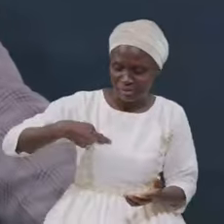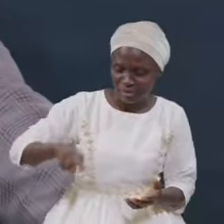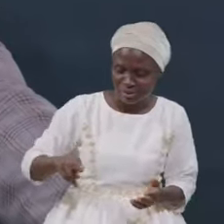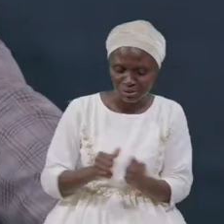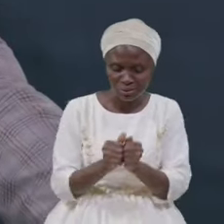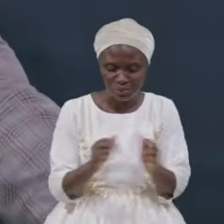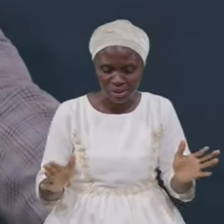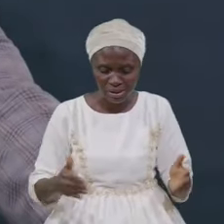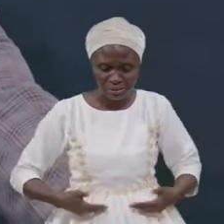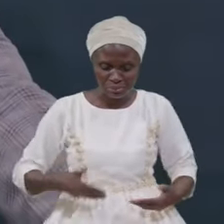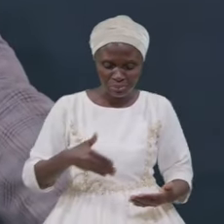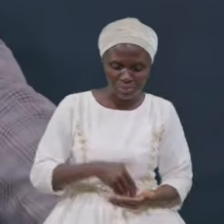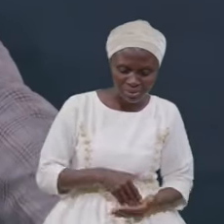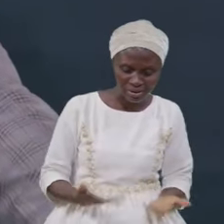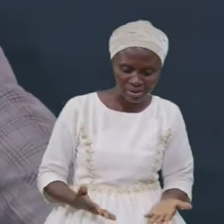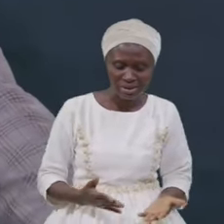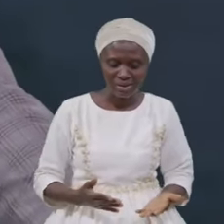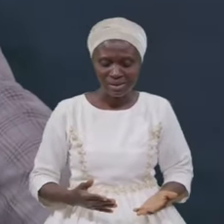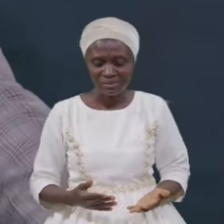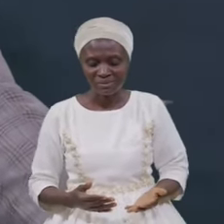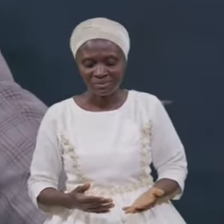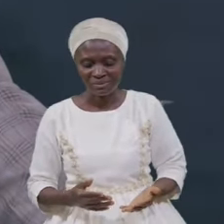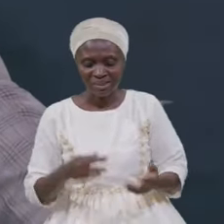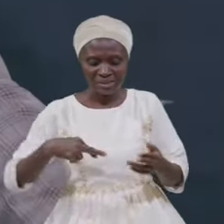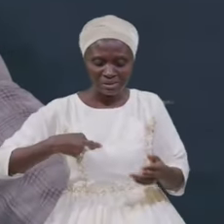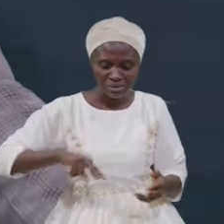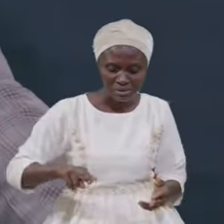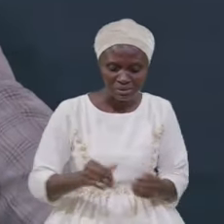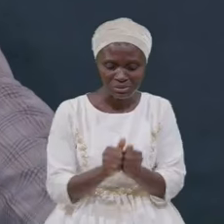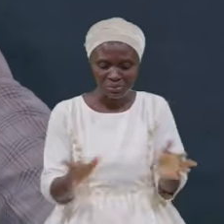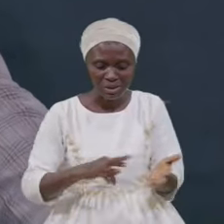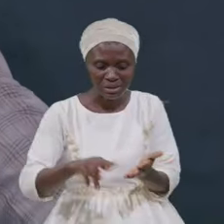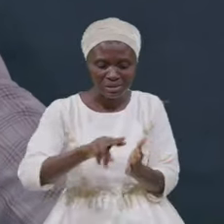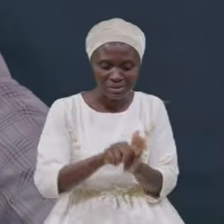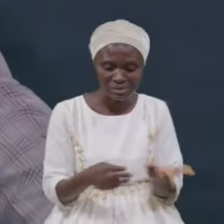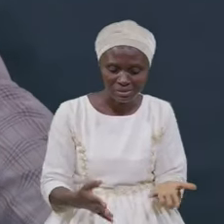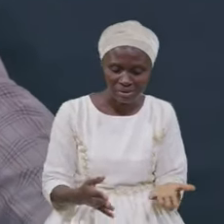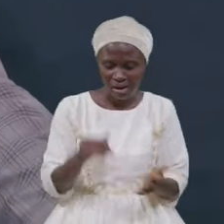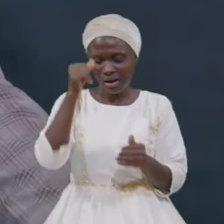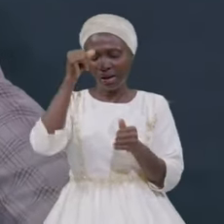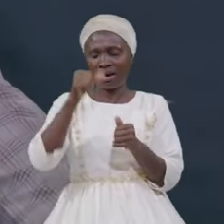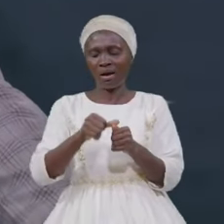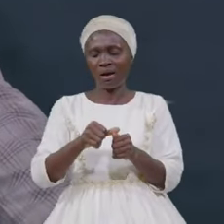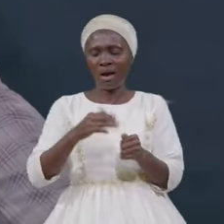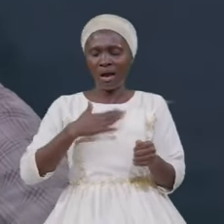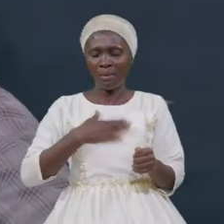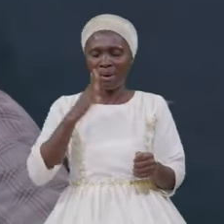me rappelle la vie que je menais Je viens à l'église,